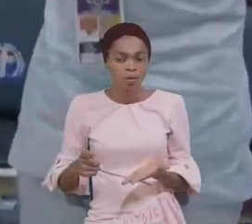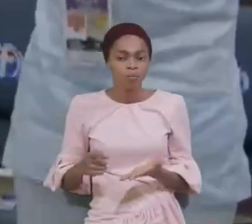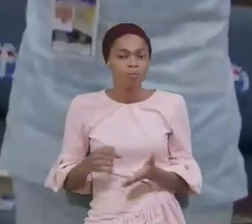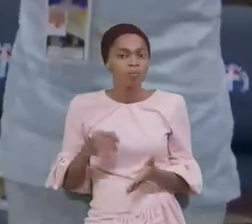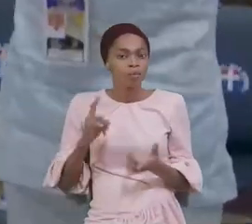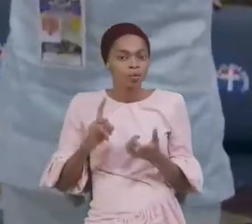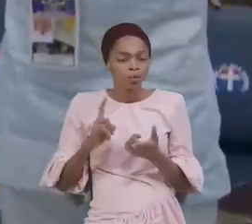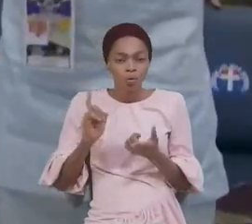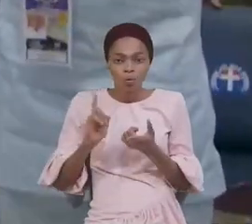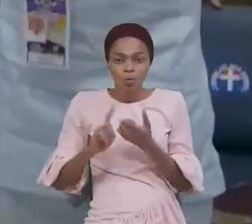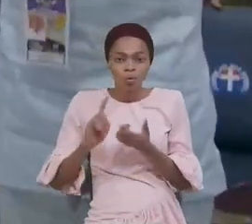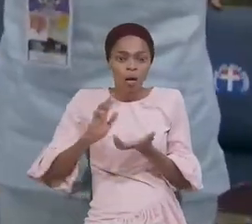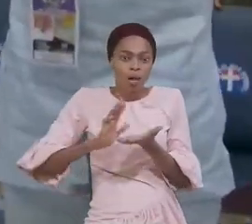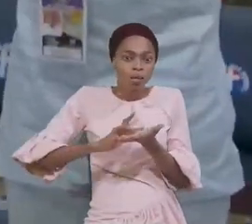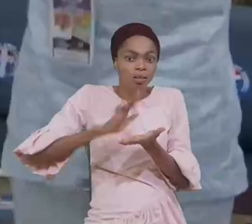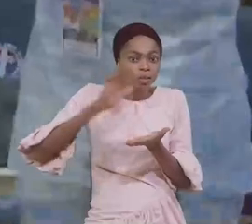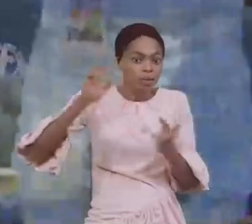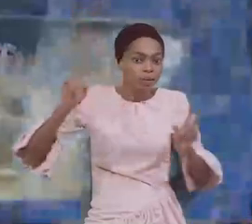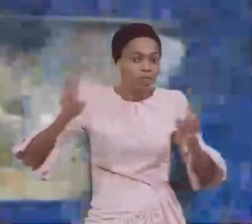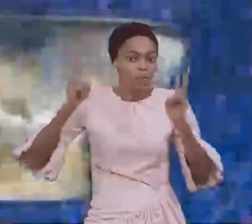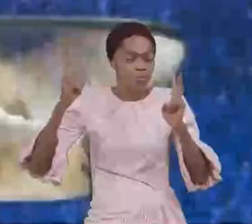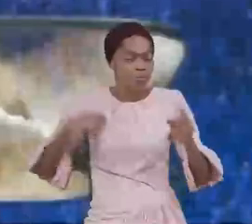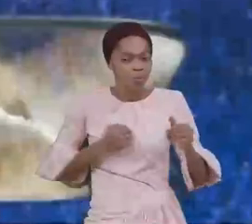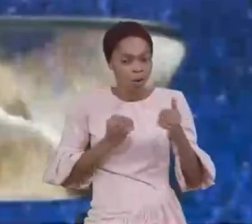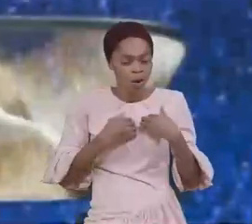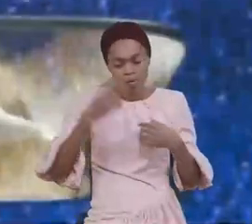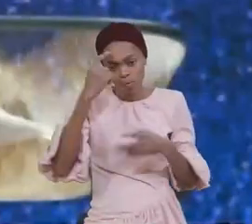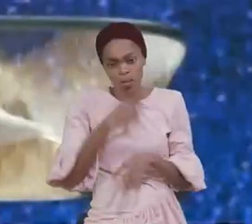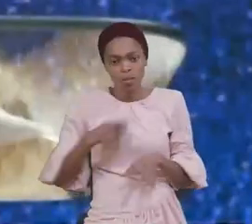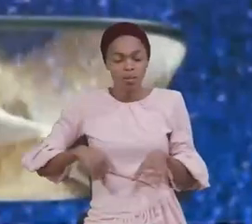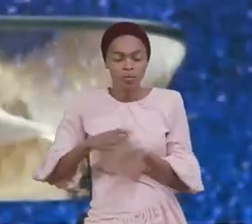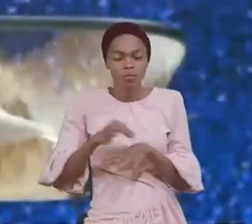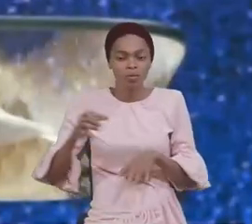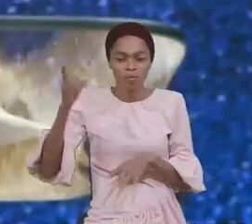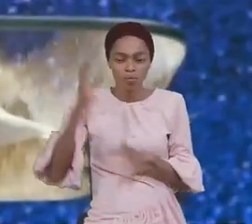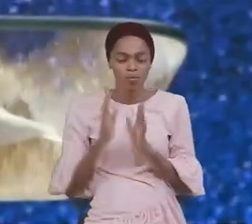Oh, nous aurons une victoire glorieuse pour le royaume de Dieu.